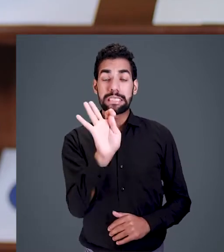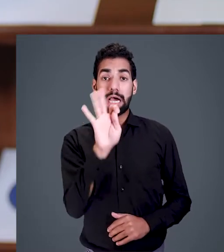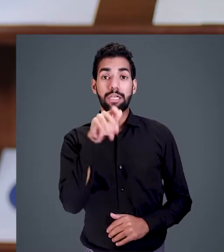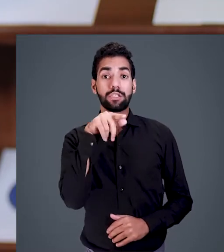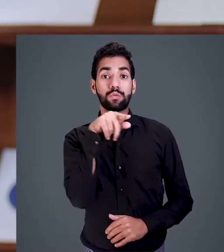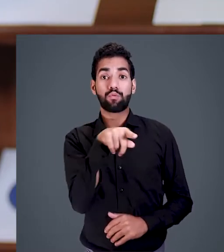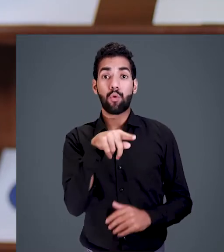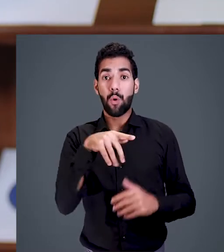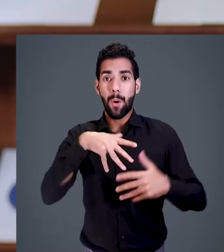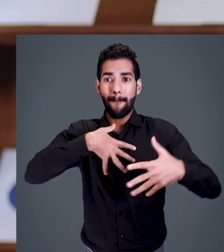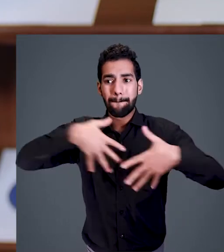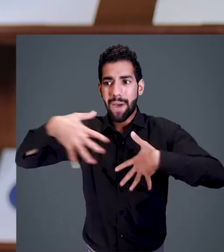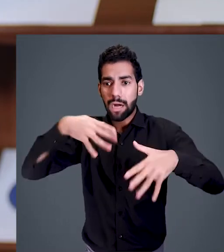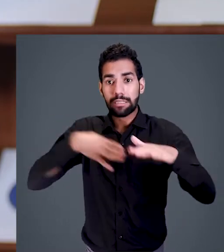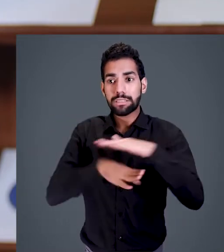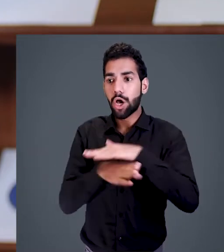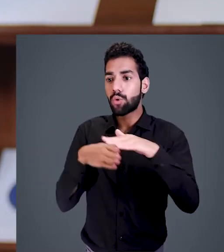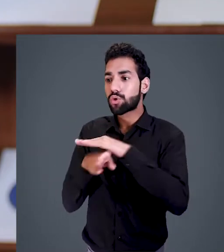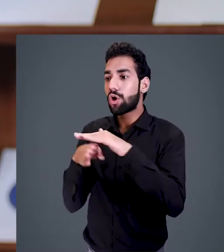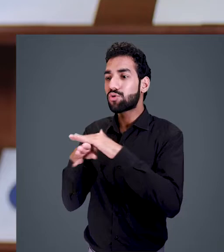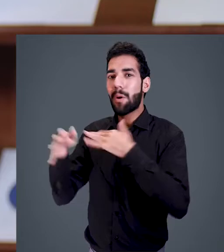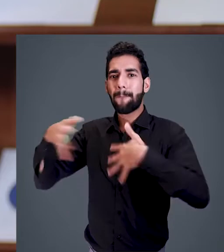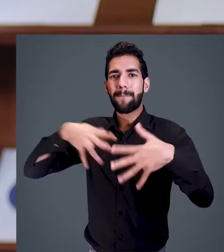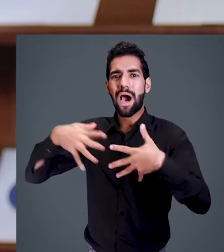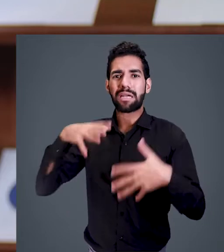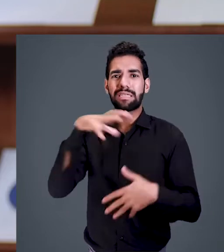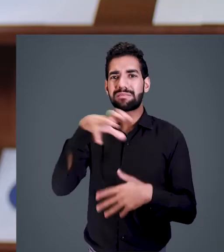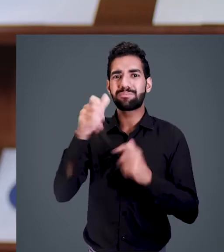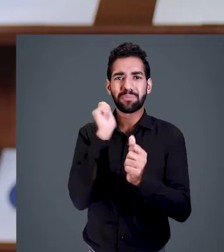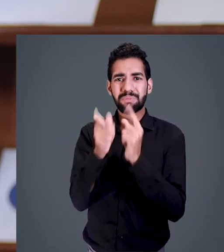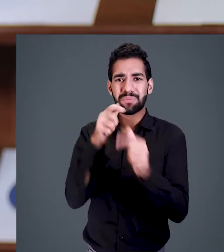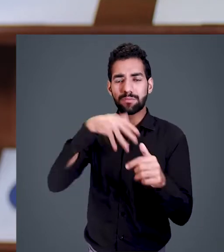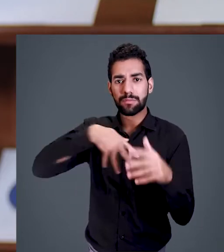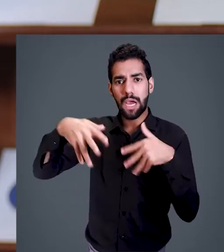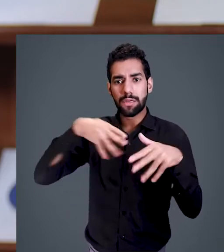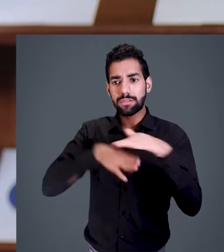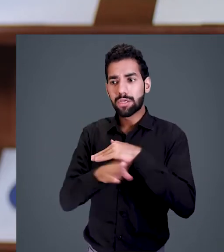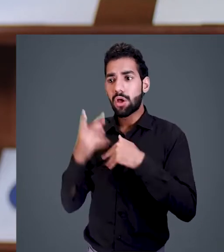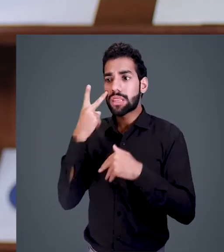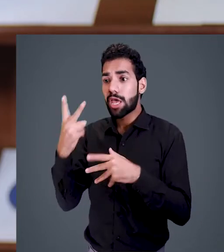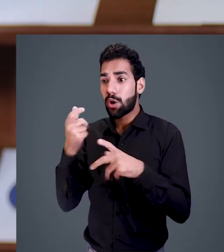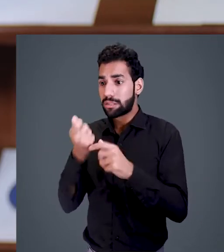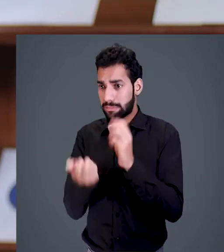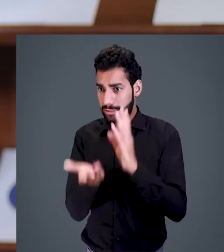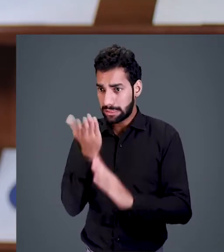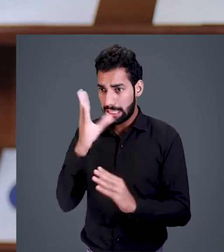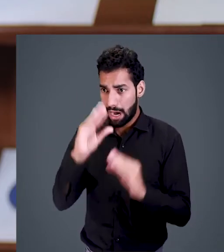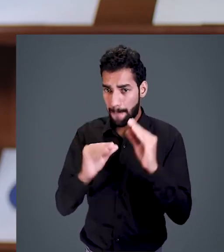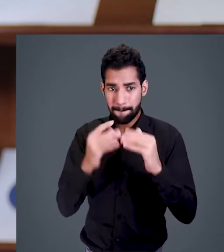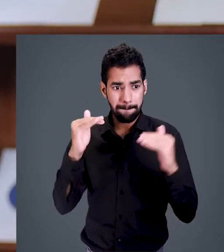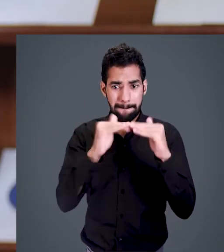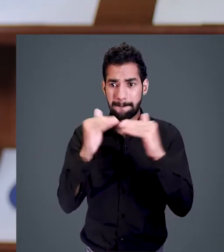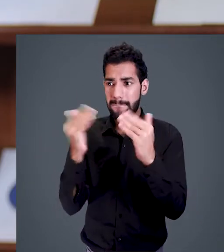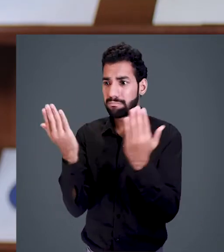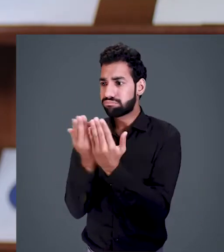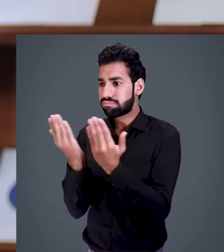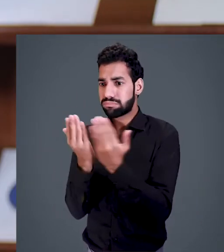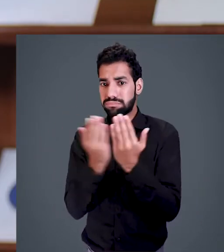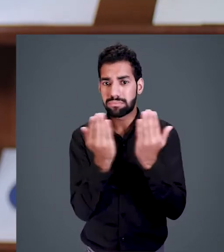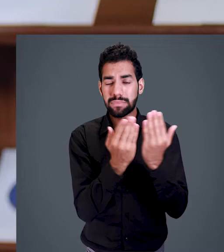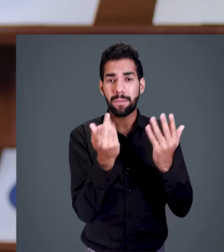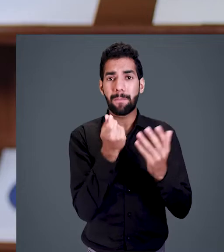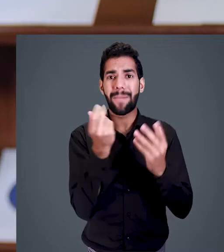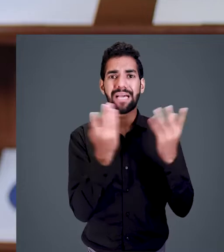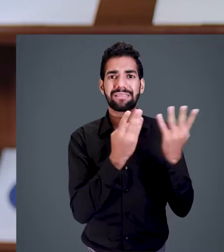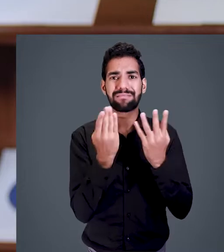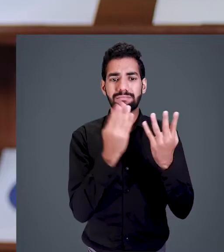40 आप मार्केट्स के अंदर जाते हैं और उसके अंदर आप देखते हैं कि जी कहाँ कहाँ पे चीज़ें की कीमतें बढ़ रही